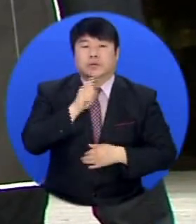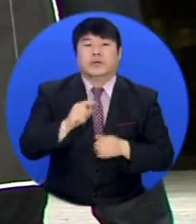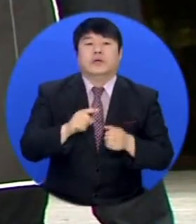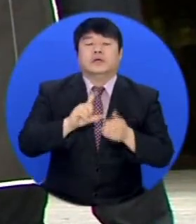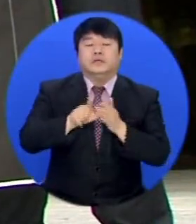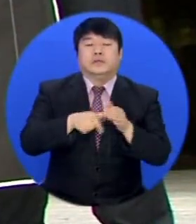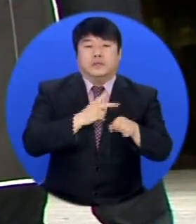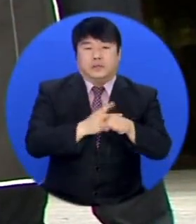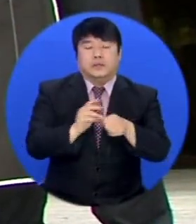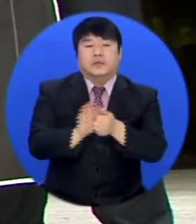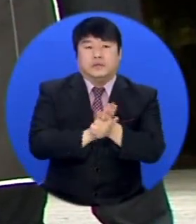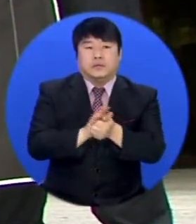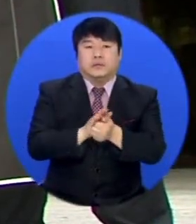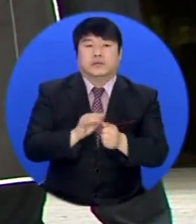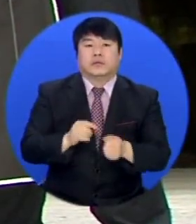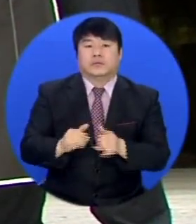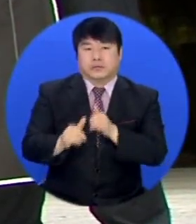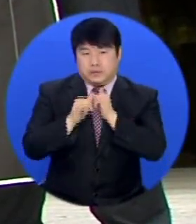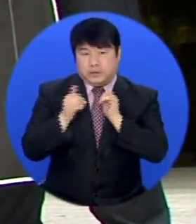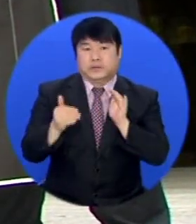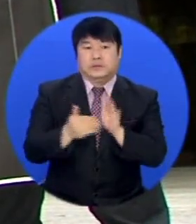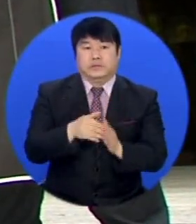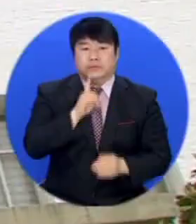요구하며 극단적인 선택을 했습니다.